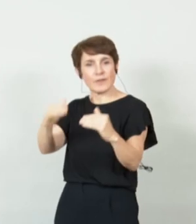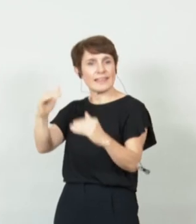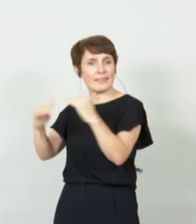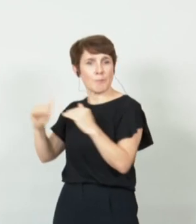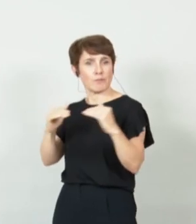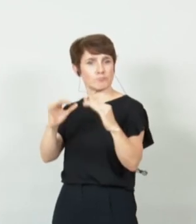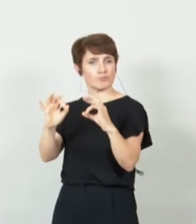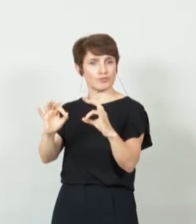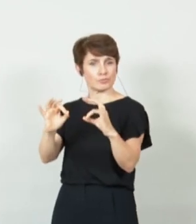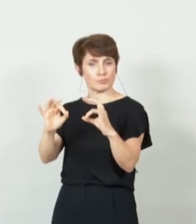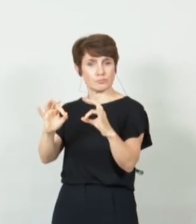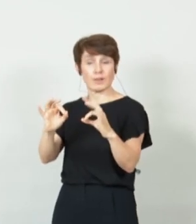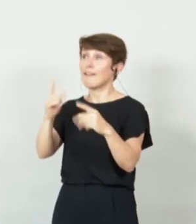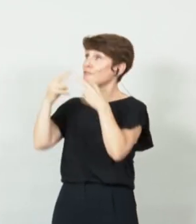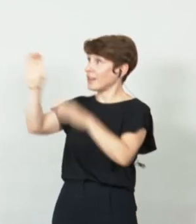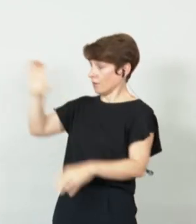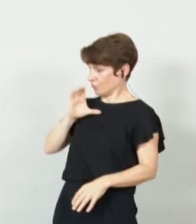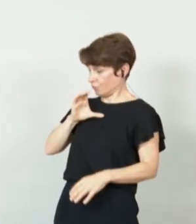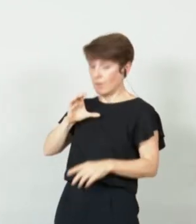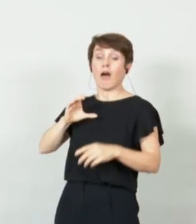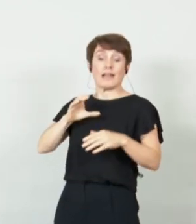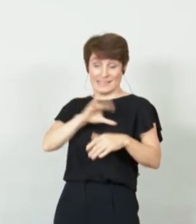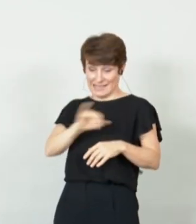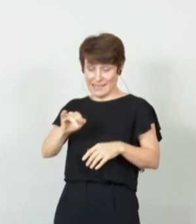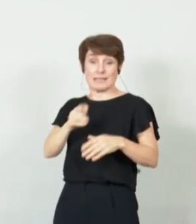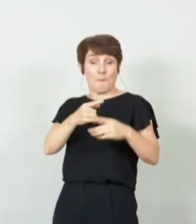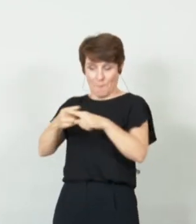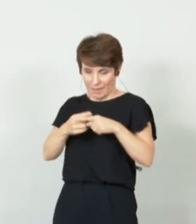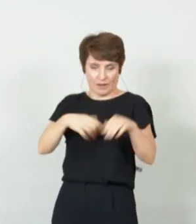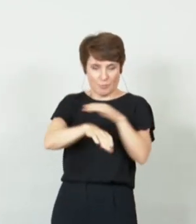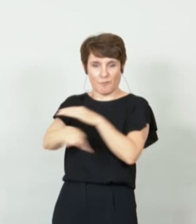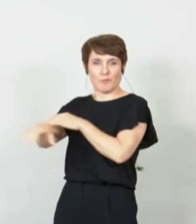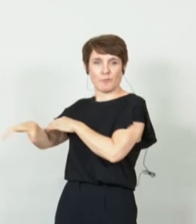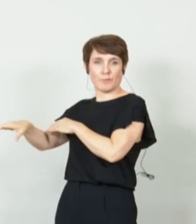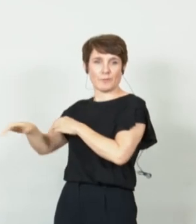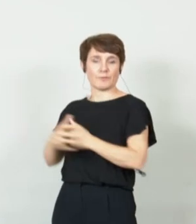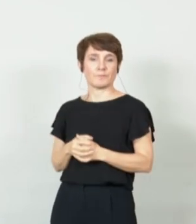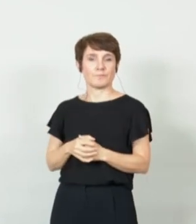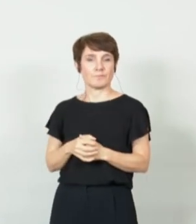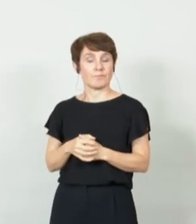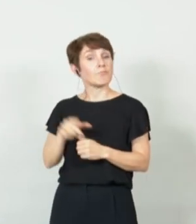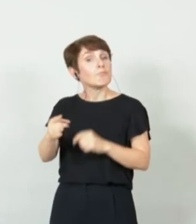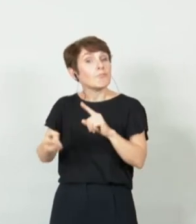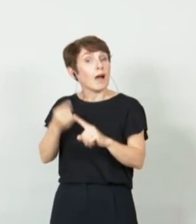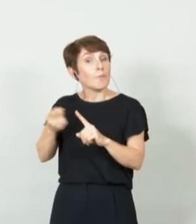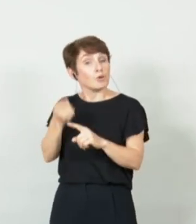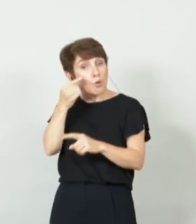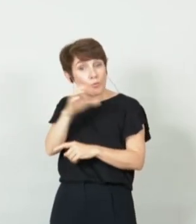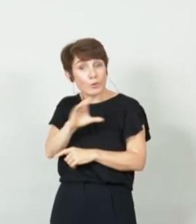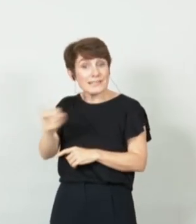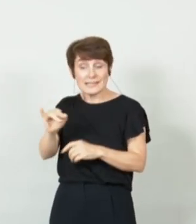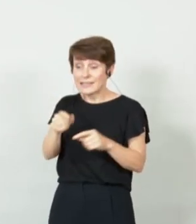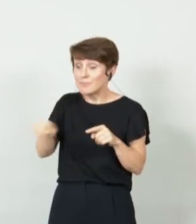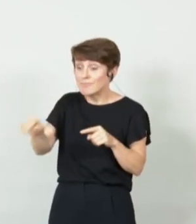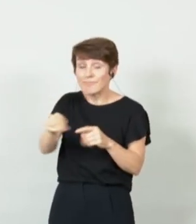à l'échelle de la ville pour le fonctionnement des CCI ce rôle participe du développement des CCI dont les ambitions